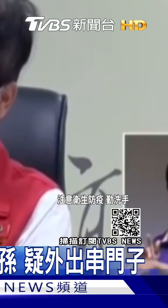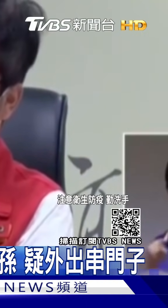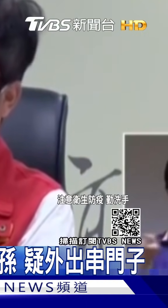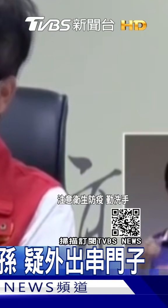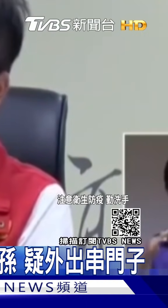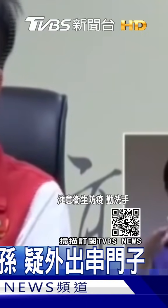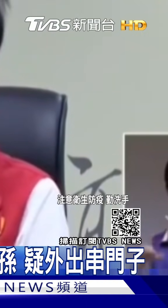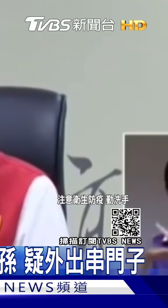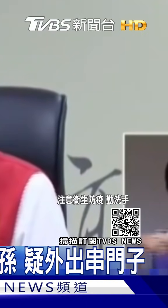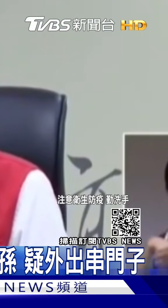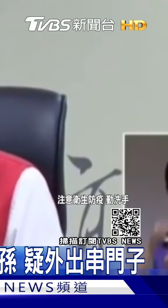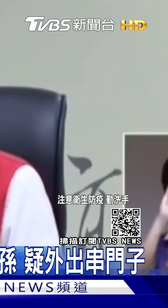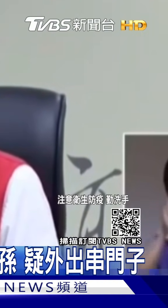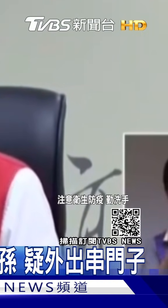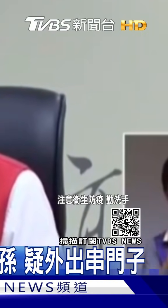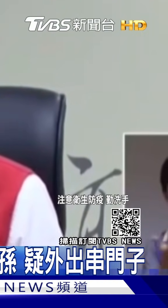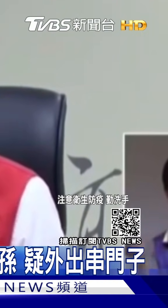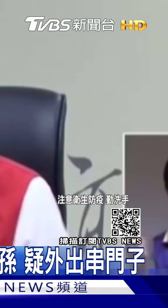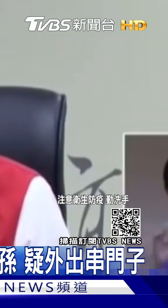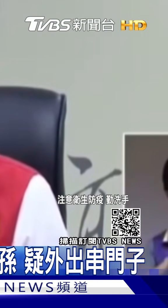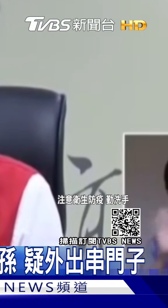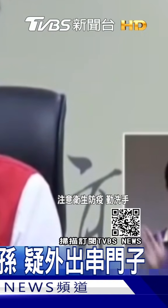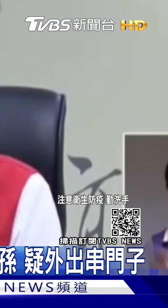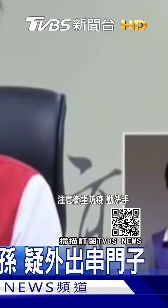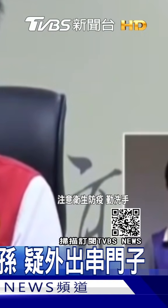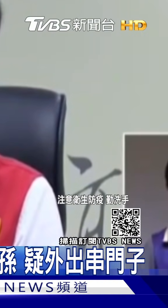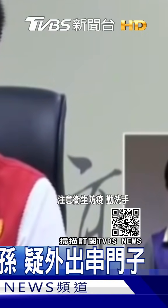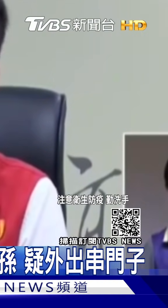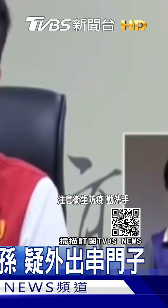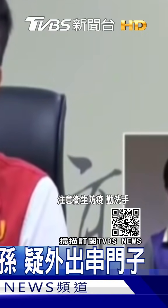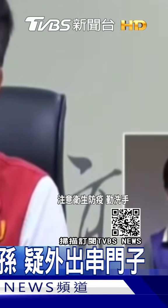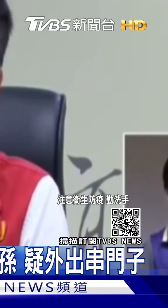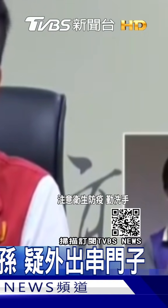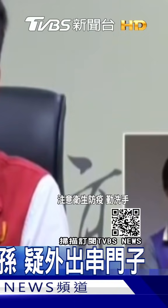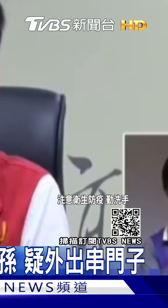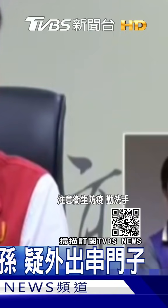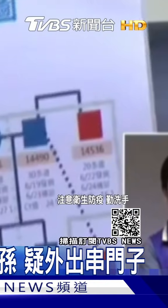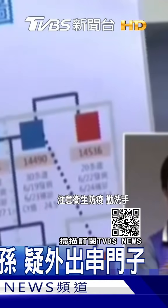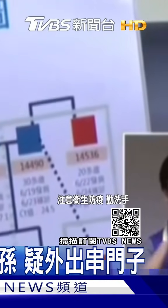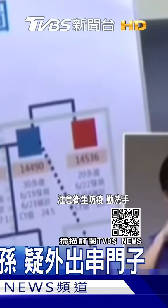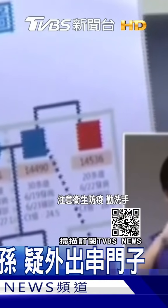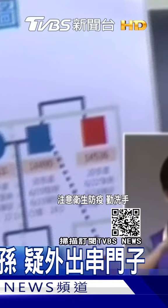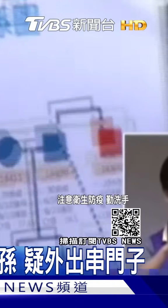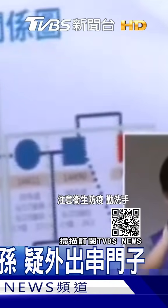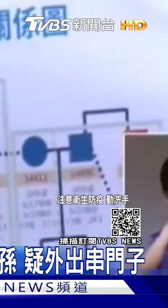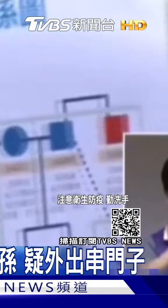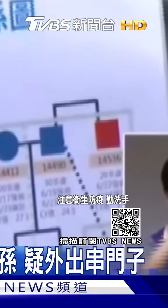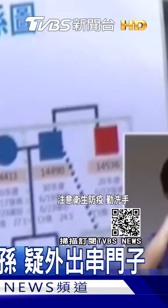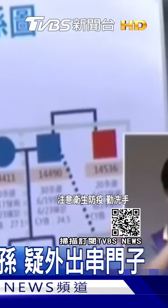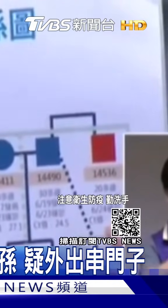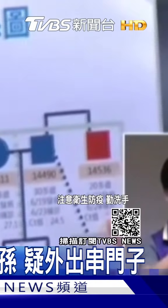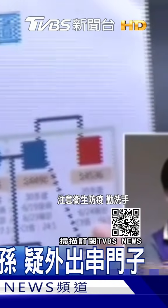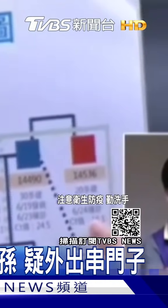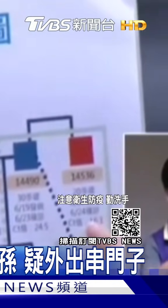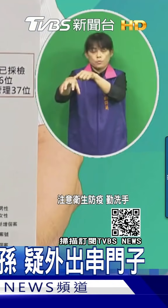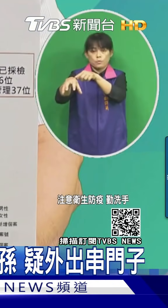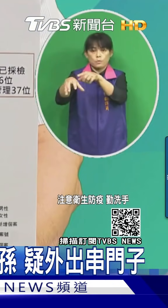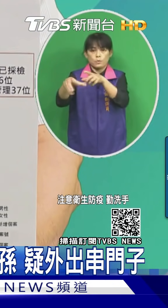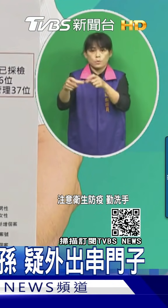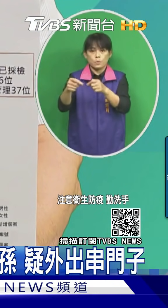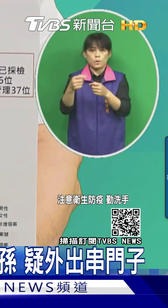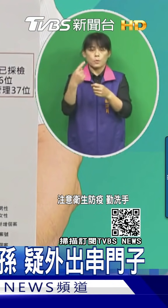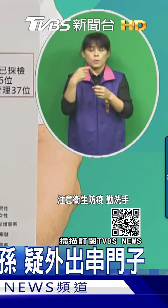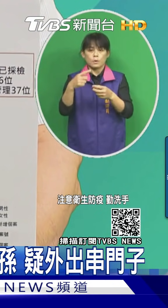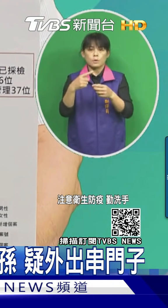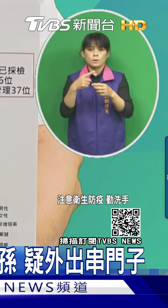也不得不大声疾呼，轮到施打疫苗的赶紧去打，因为印度变种病毒的传播力非常的快。根据屏东县